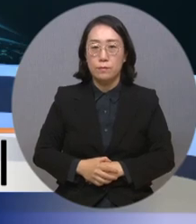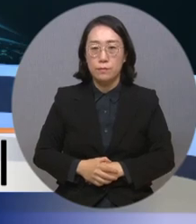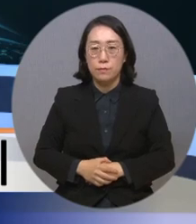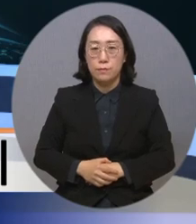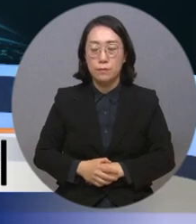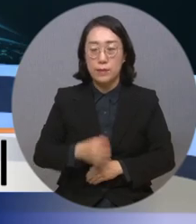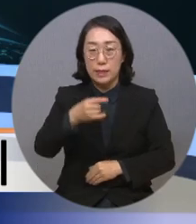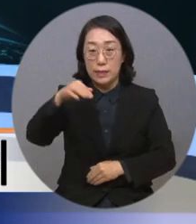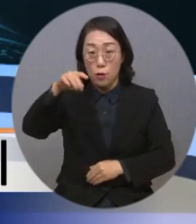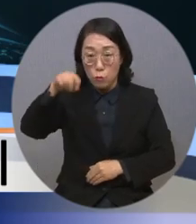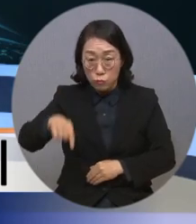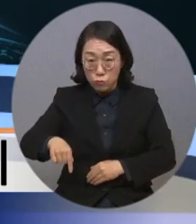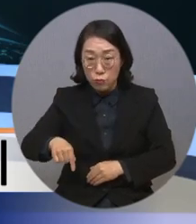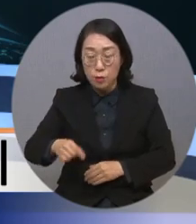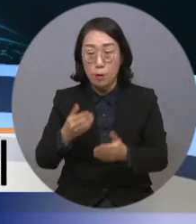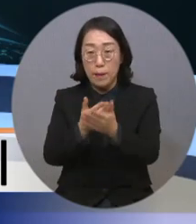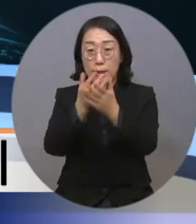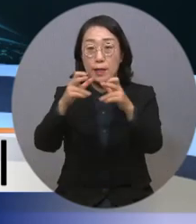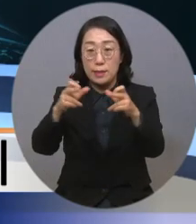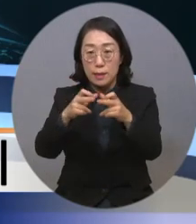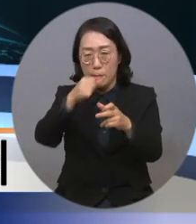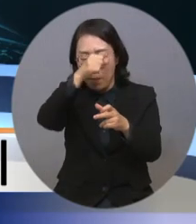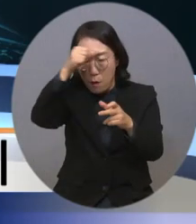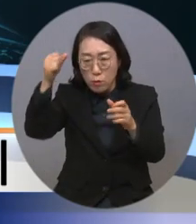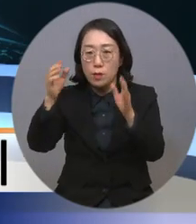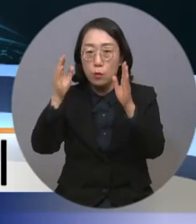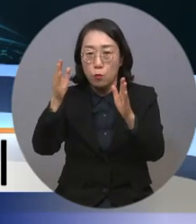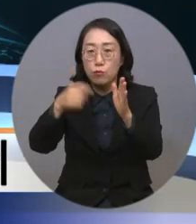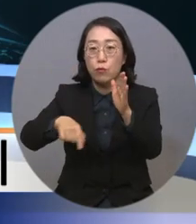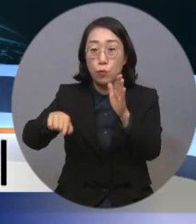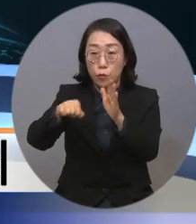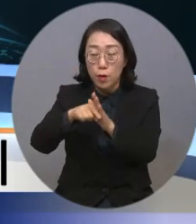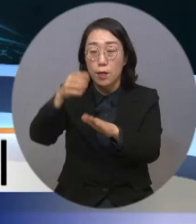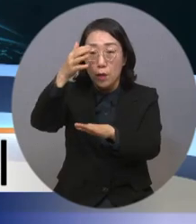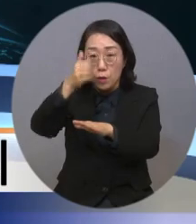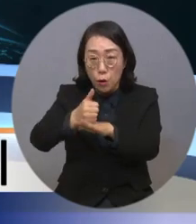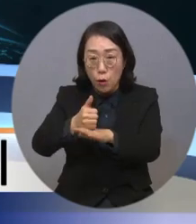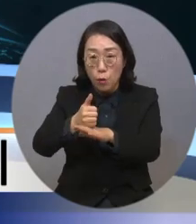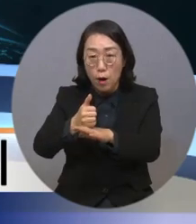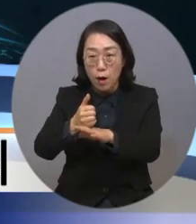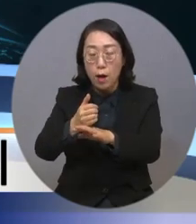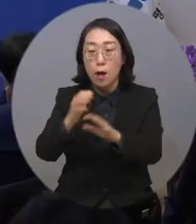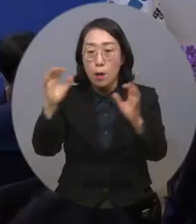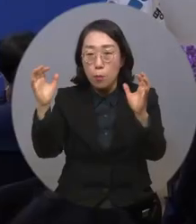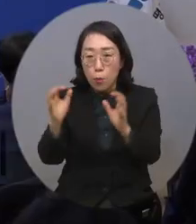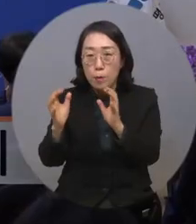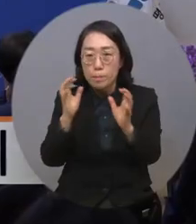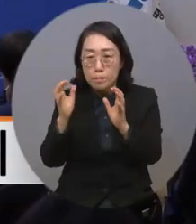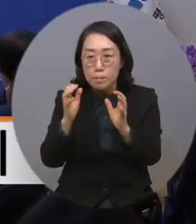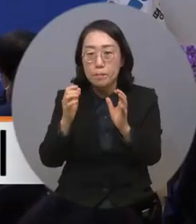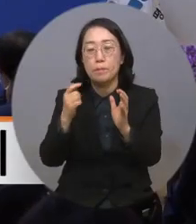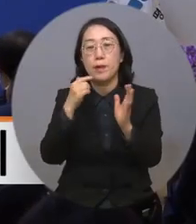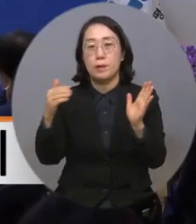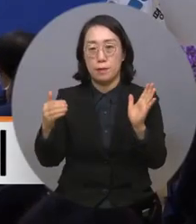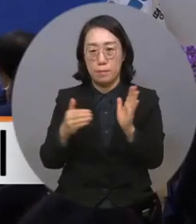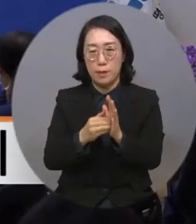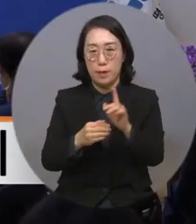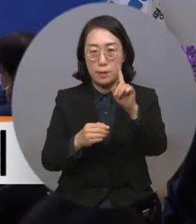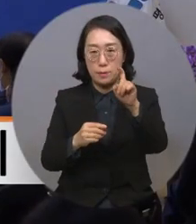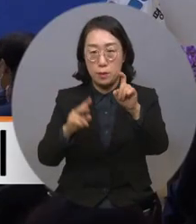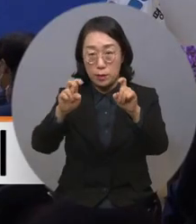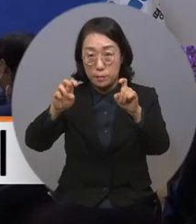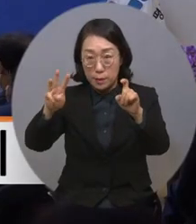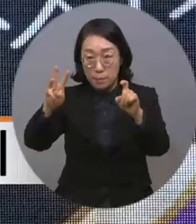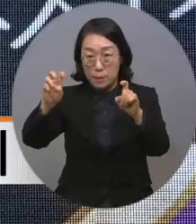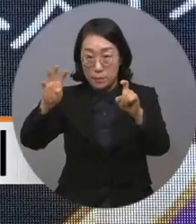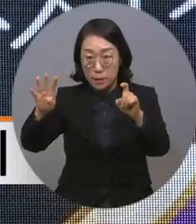의정부시 에서 발달장애인 평생 학습 활동의 성과를 공유하는 시간을 가졌습니다 지난 11월 23일과